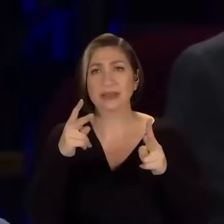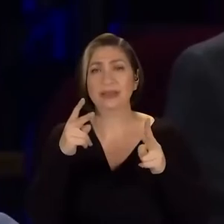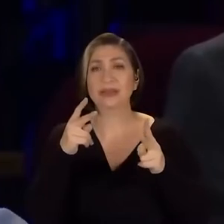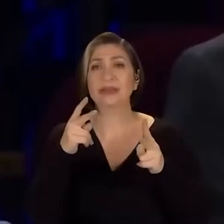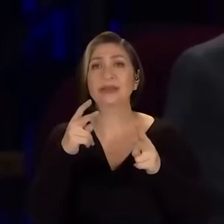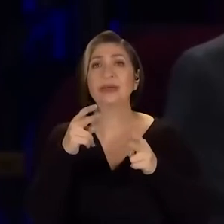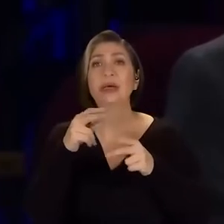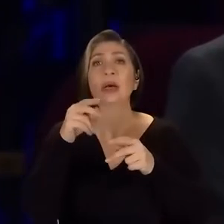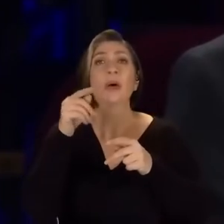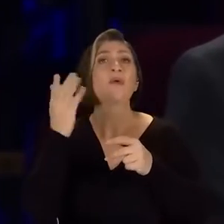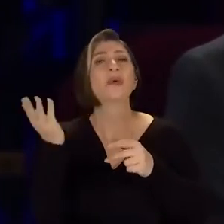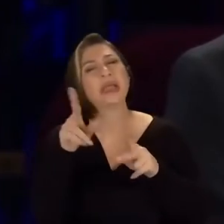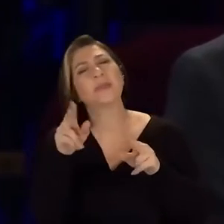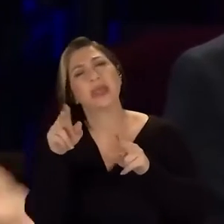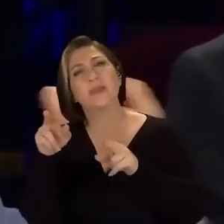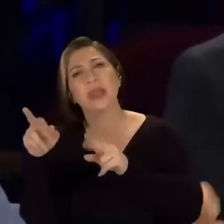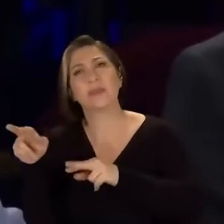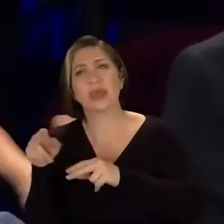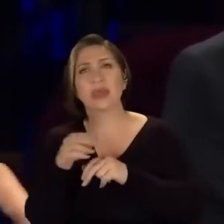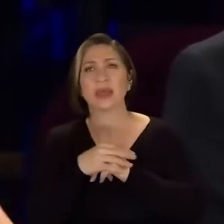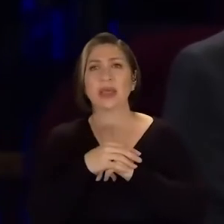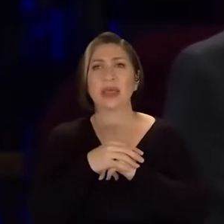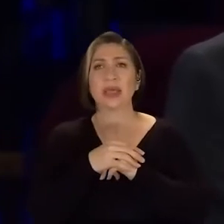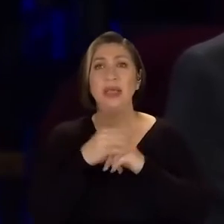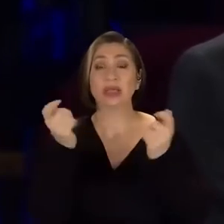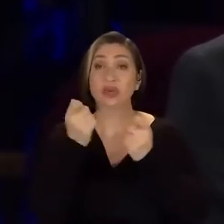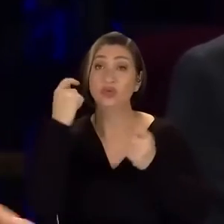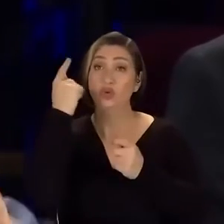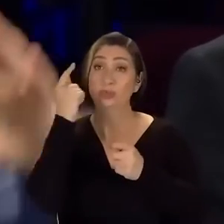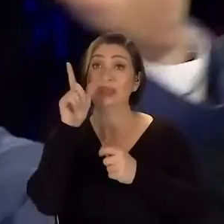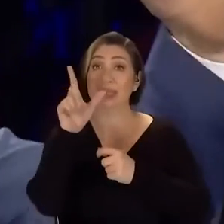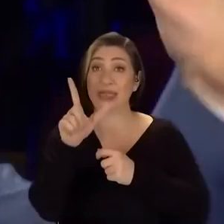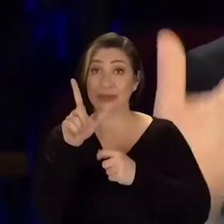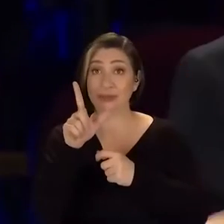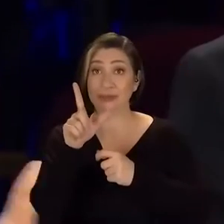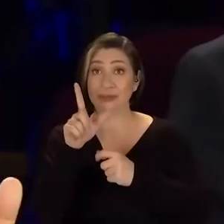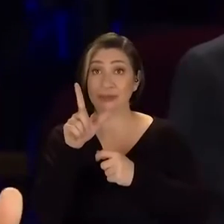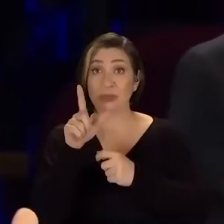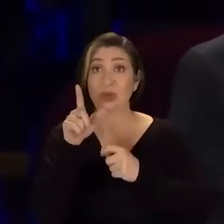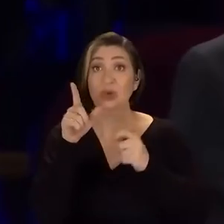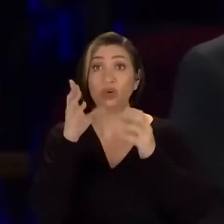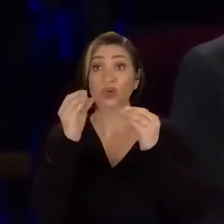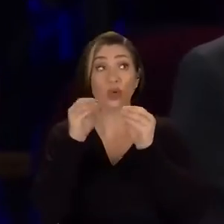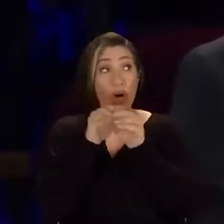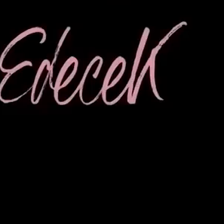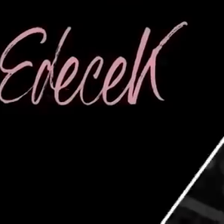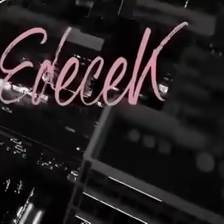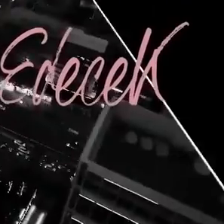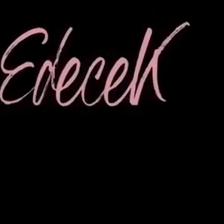yarışır vesaire. Ama daha geniş bir şey düşünüyorsak o zaman çok katmanlı bir yapıya